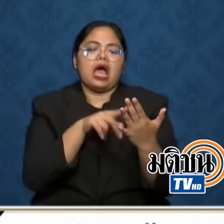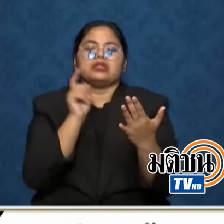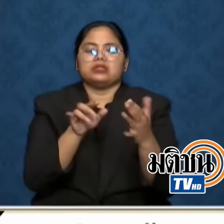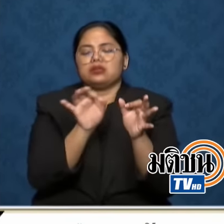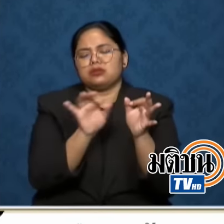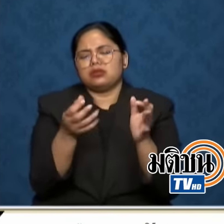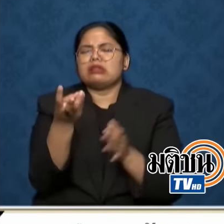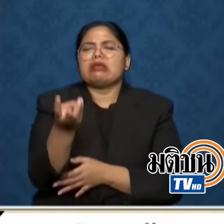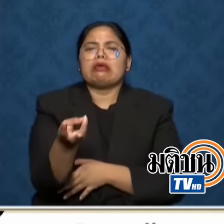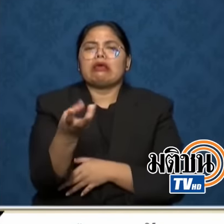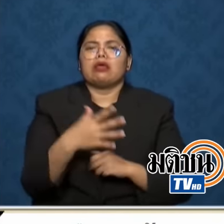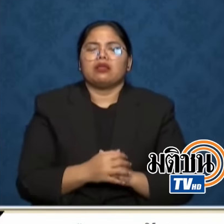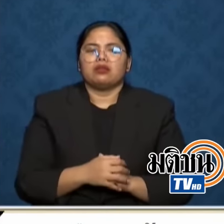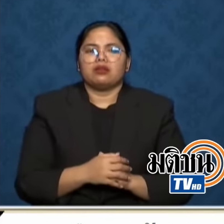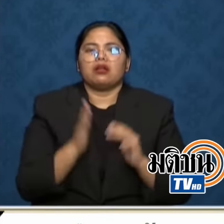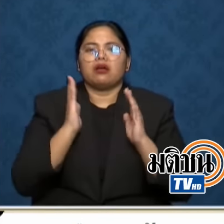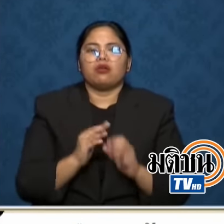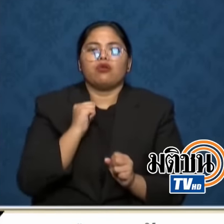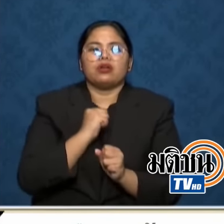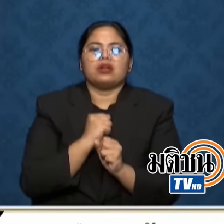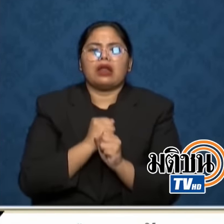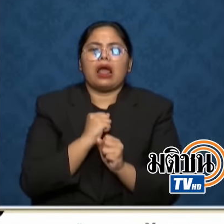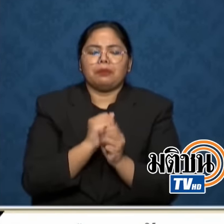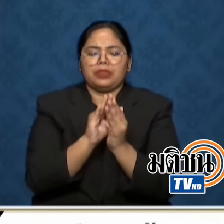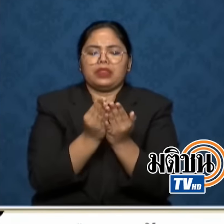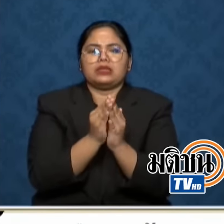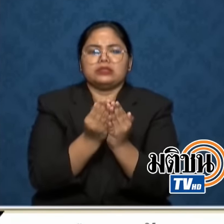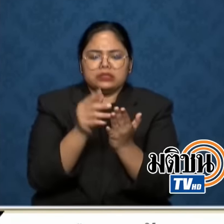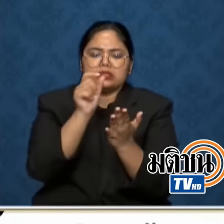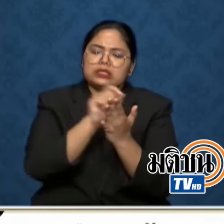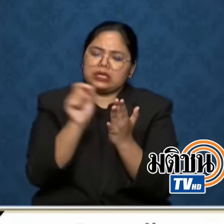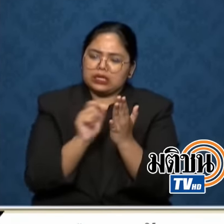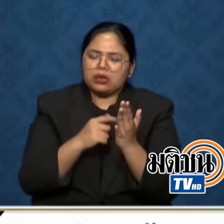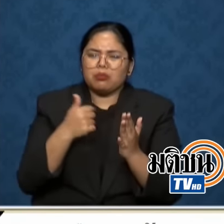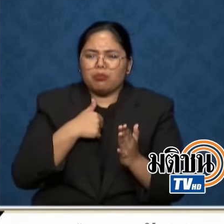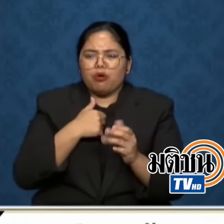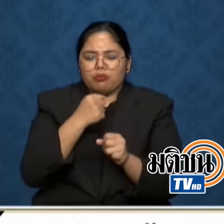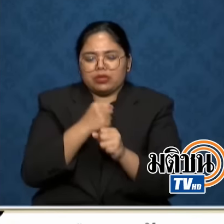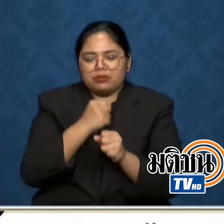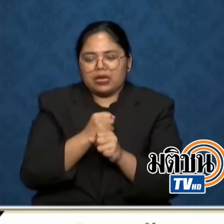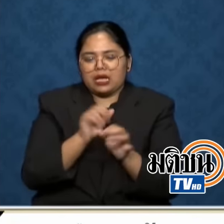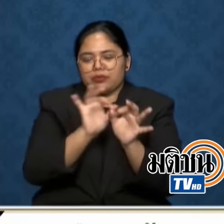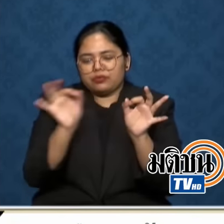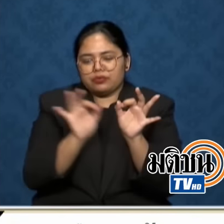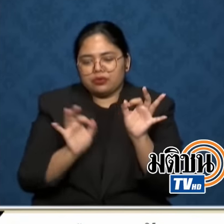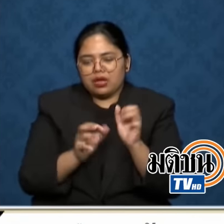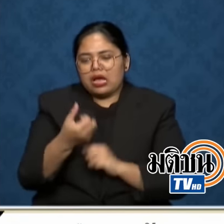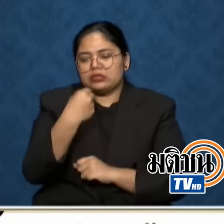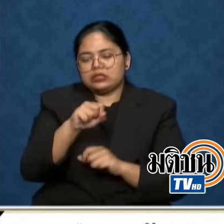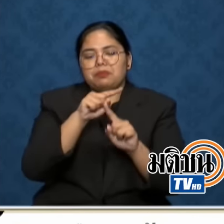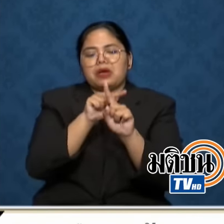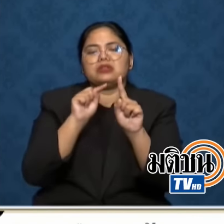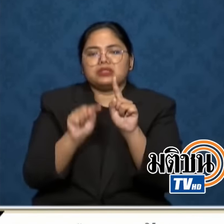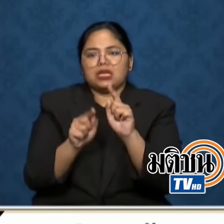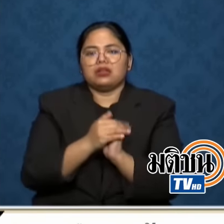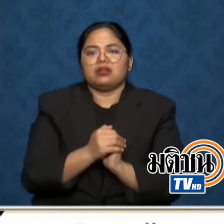ผมถามครับว่าคนทำหนังสือผมเป็นคนเขียนหนังสือครับท่านประธานผมเขียนหนังสืออยู่4ปีผมได้เปอร์เซ็นต์หนังสือคือ 10% นะ